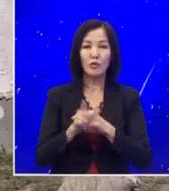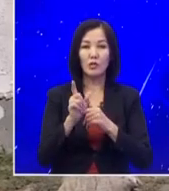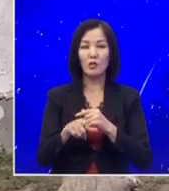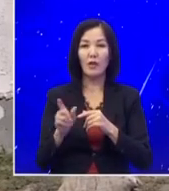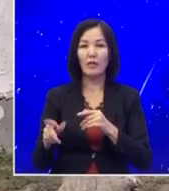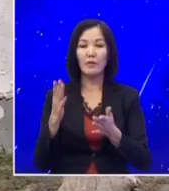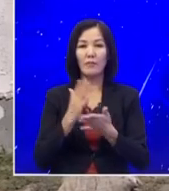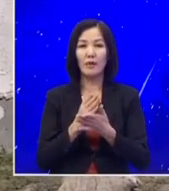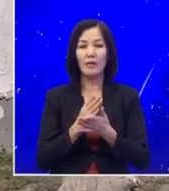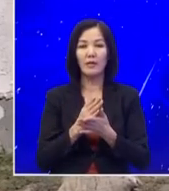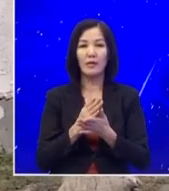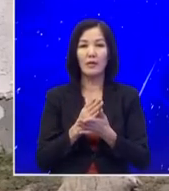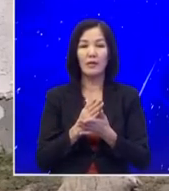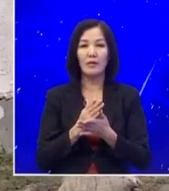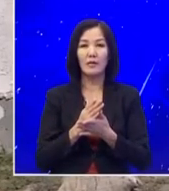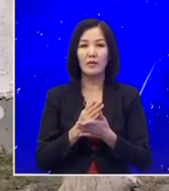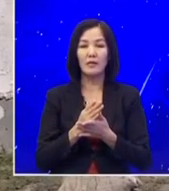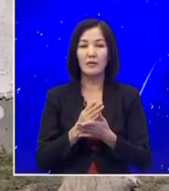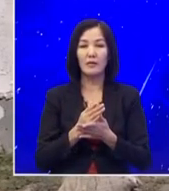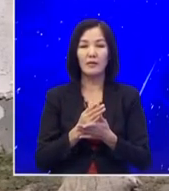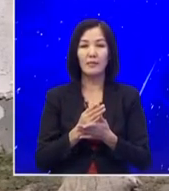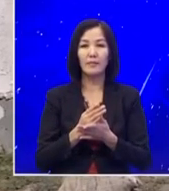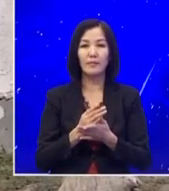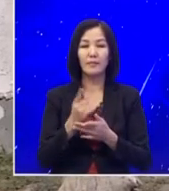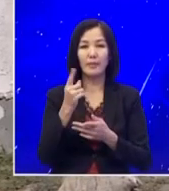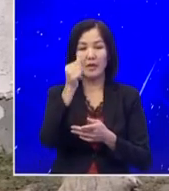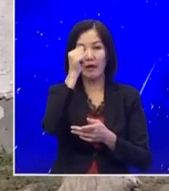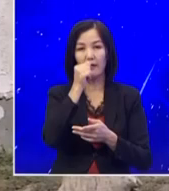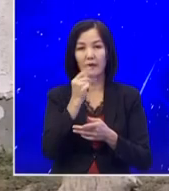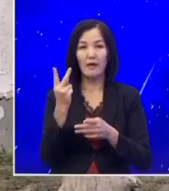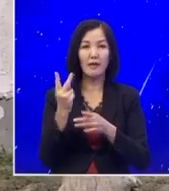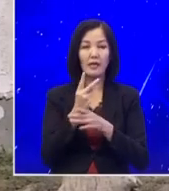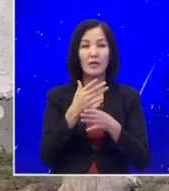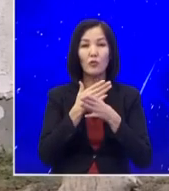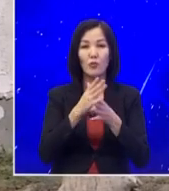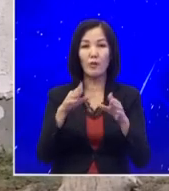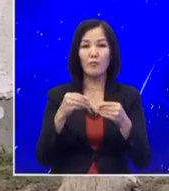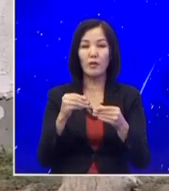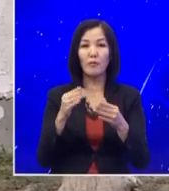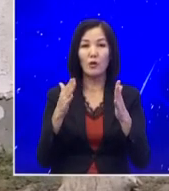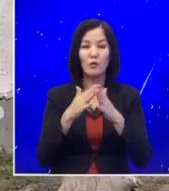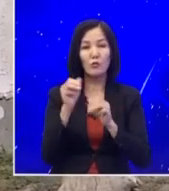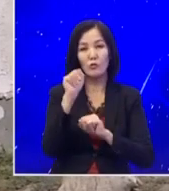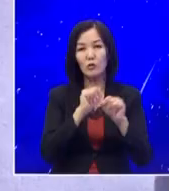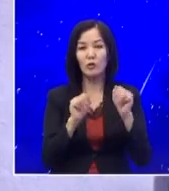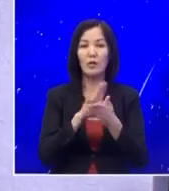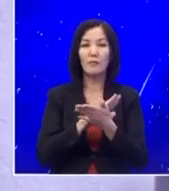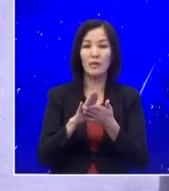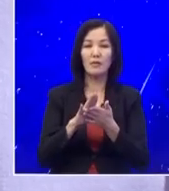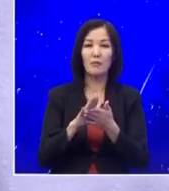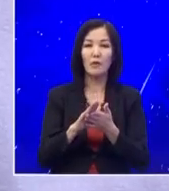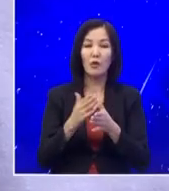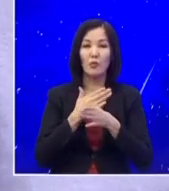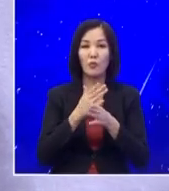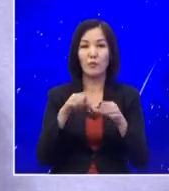Сол кісілерге біз арнайы айына бір, екі айда бір міндетті түрде көмегін беріп, үйін жинап, шаруашына